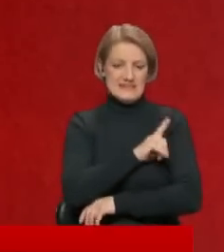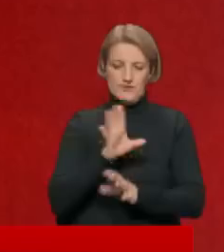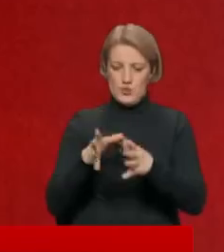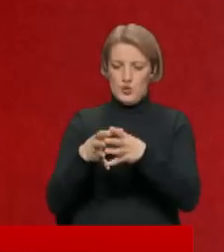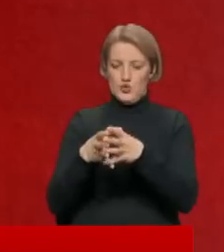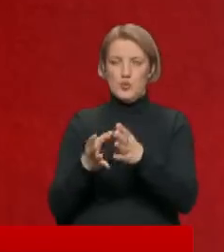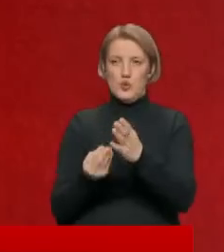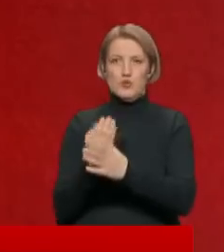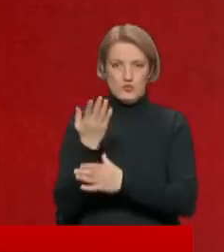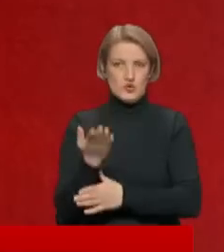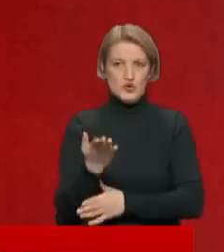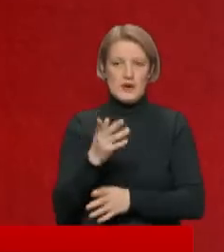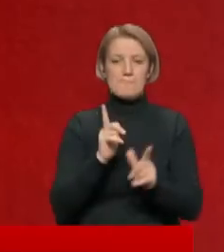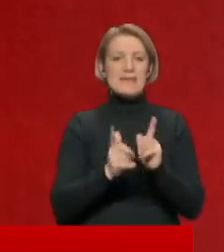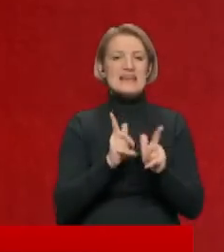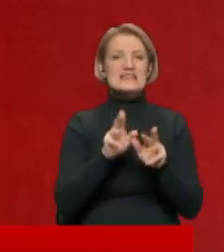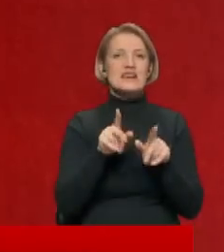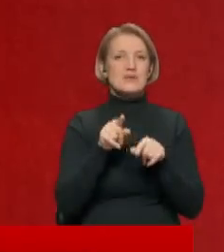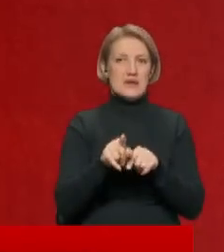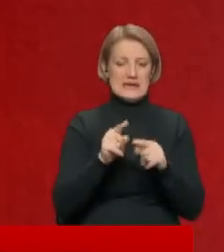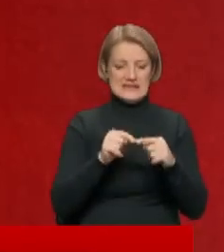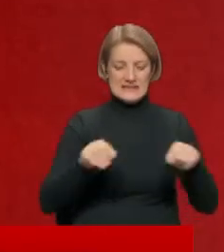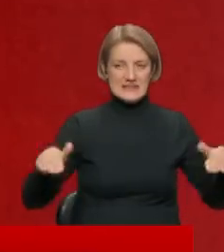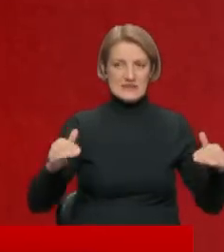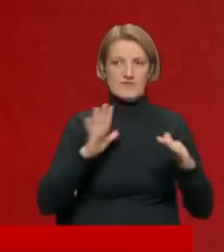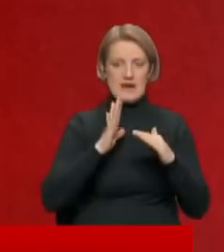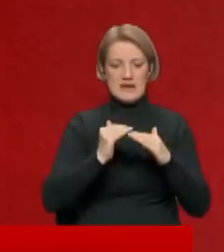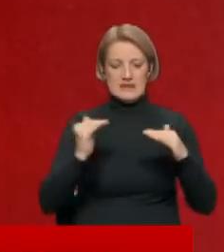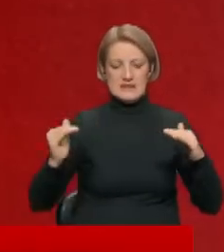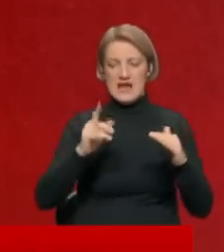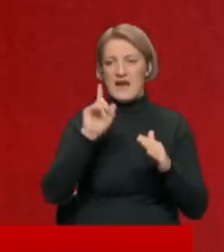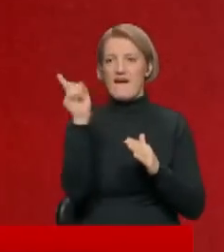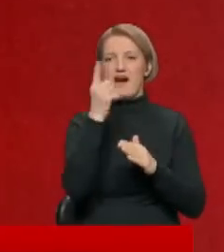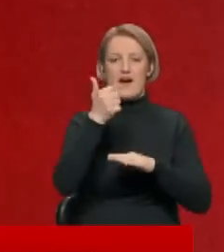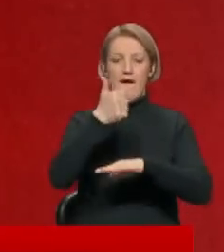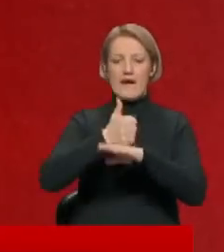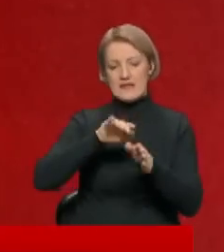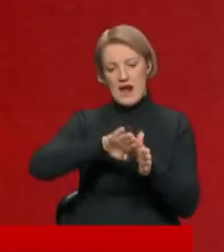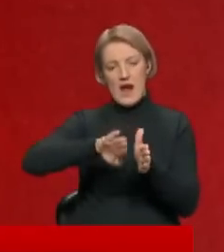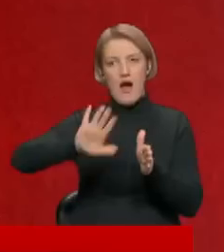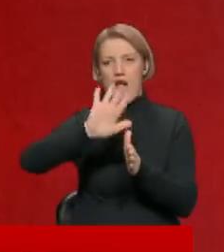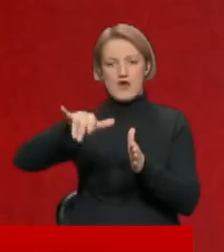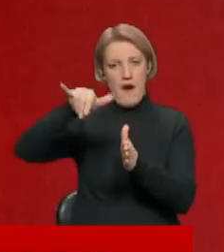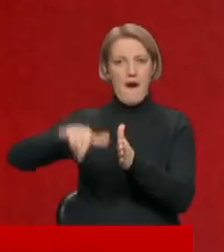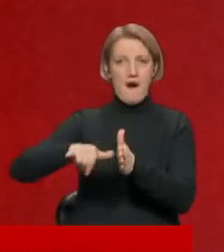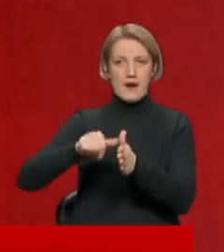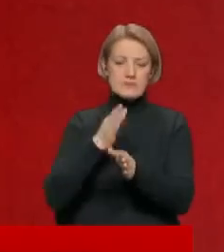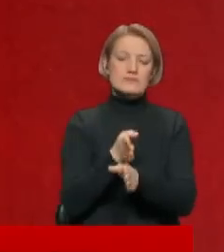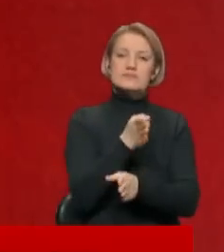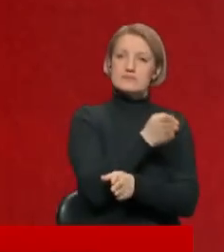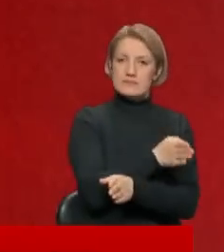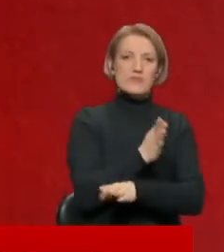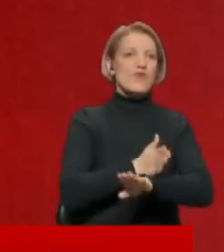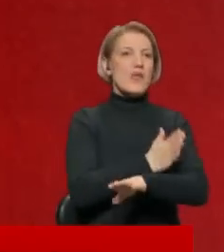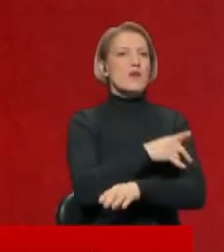hep ifade ediyorum Meksika sınırı gibi bir sınır var sınırın iktidar kanalında kalanlara her şey hak diğer